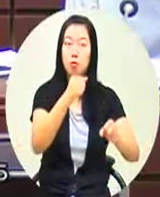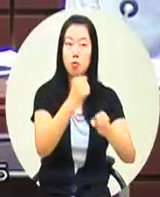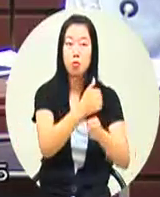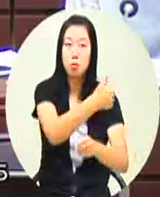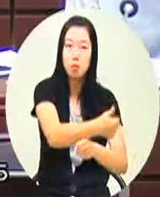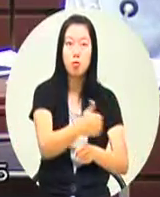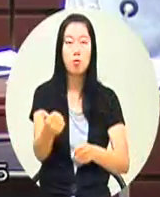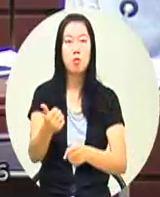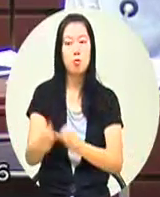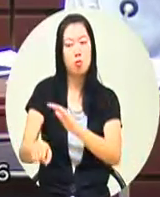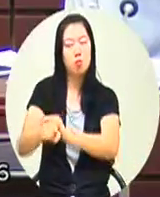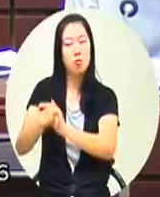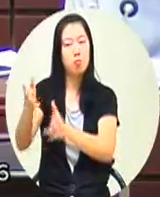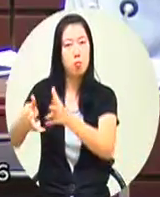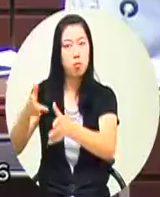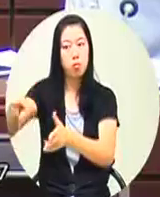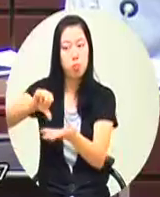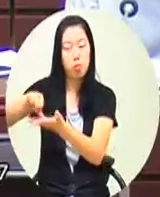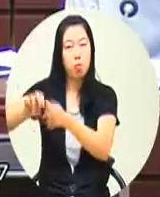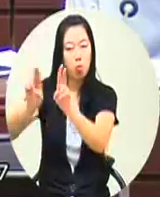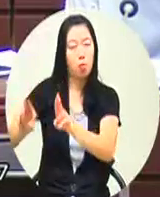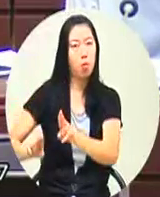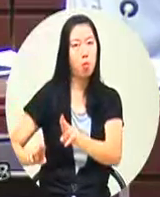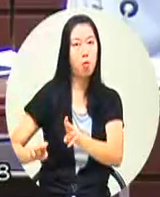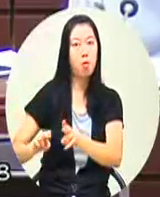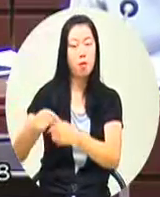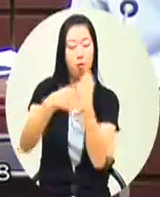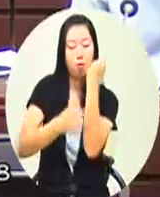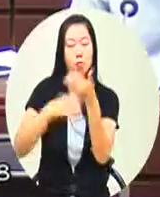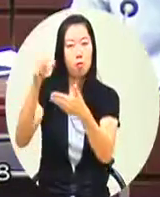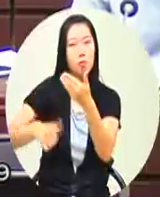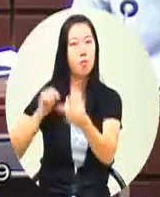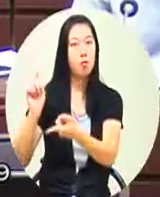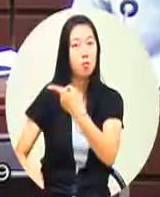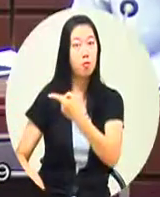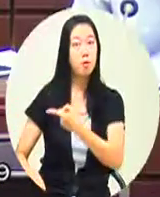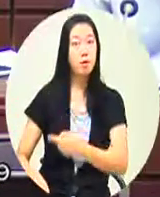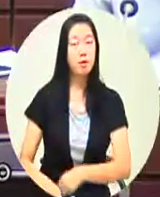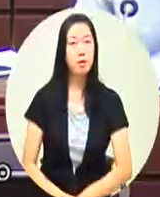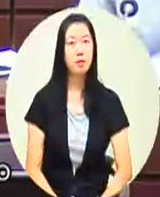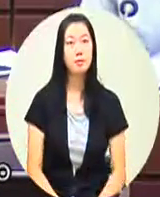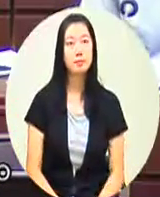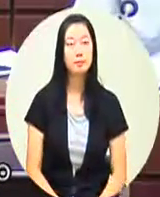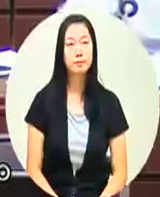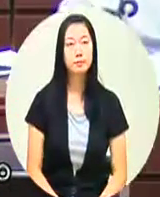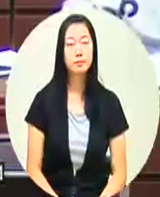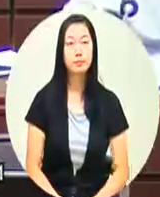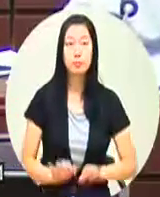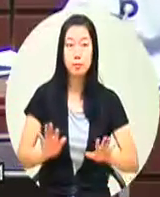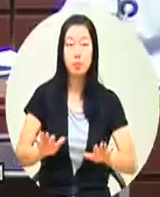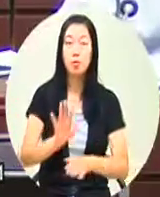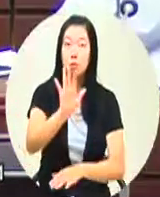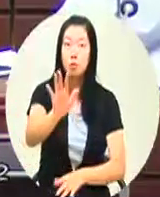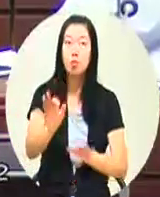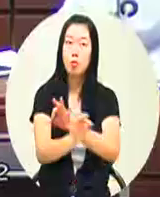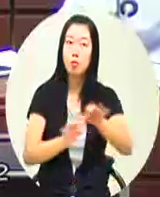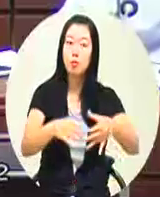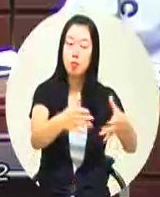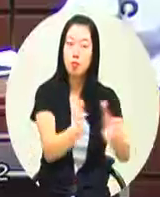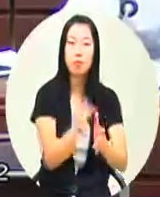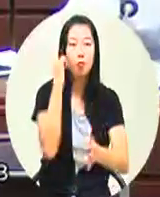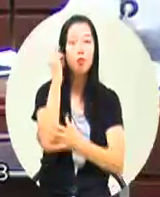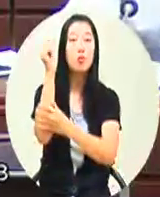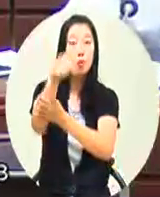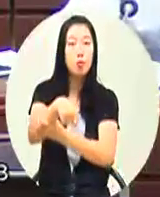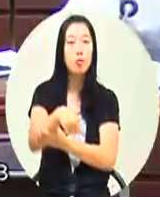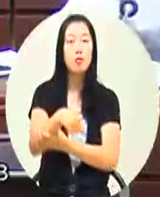种电，那是不行的，那法规没办法过的。 是，我都在讲的，就是讲 安金嘛为有经济部的特许，就